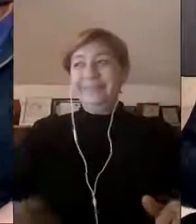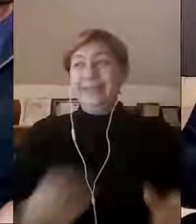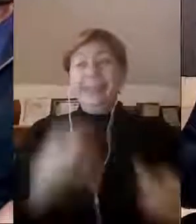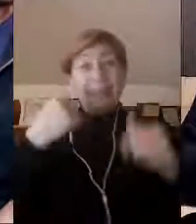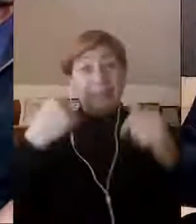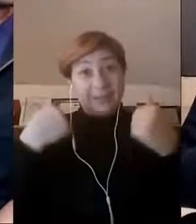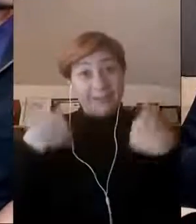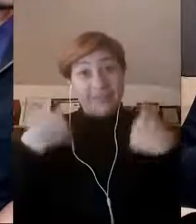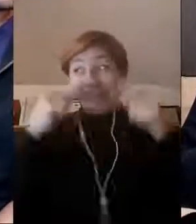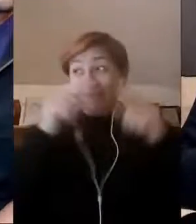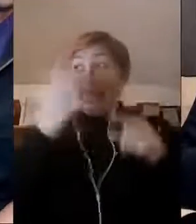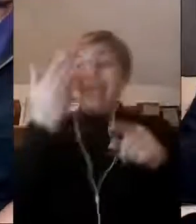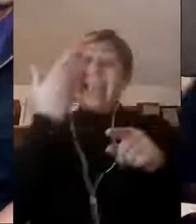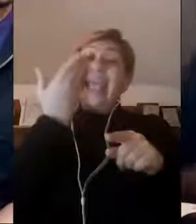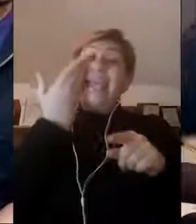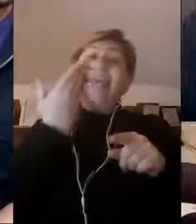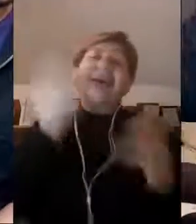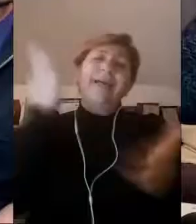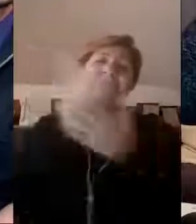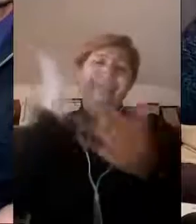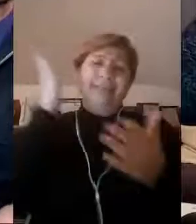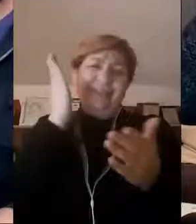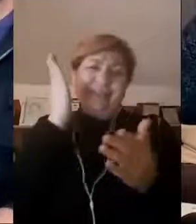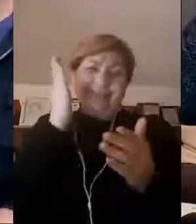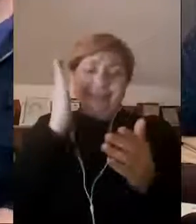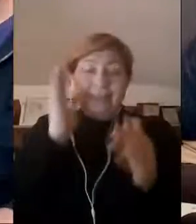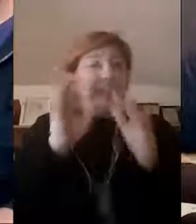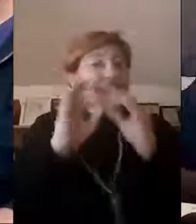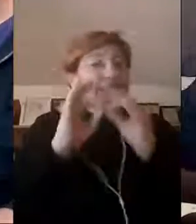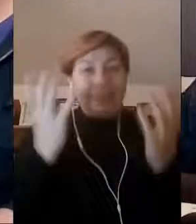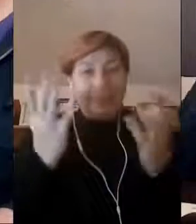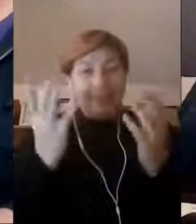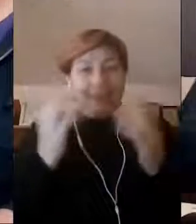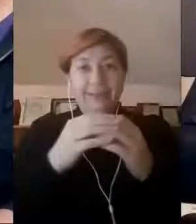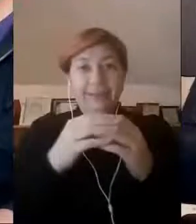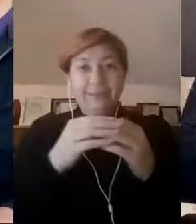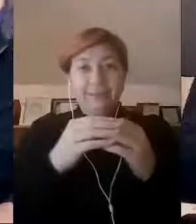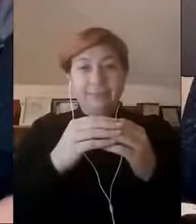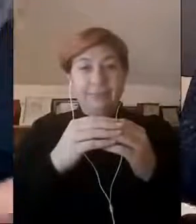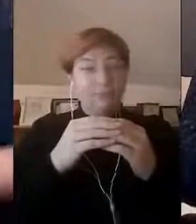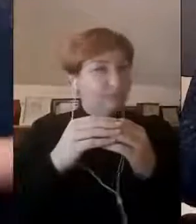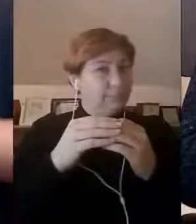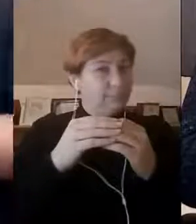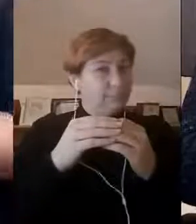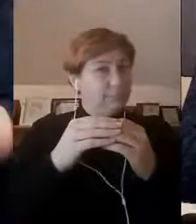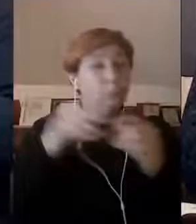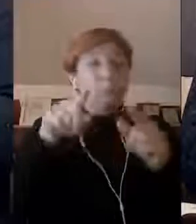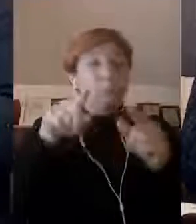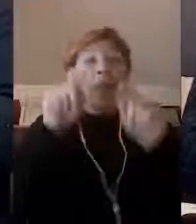zaten izleyicileriniz. Yani Evet. şöyle, Eyvallah. bunu yaptığın